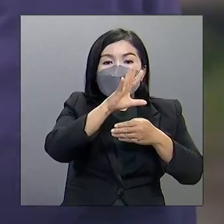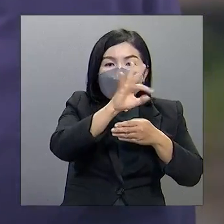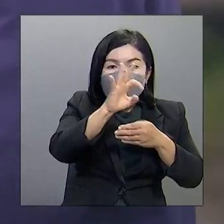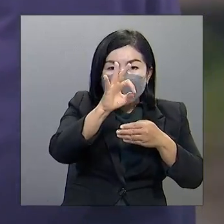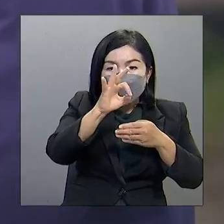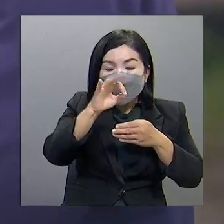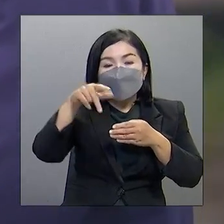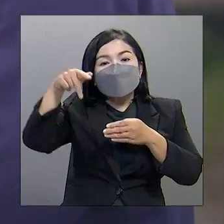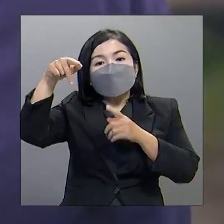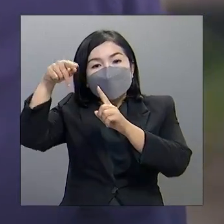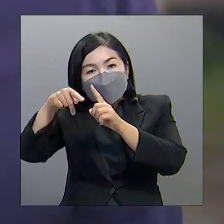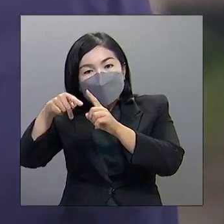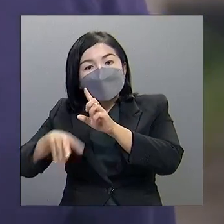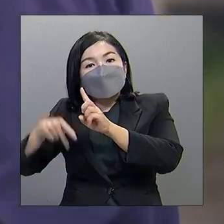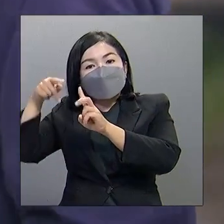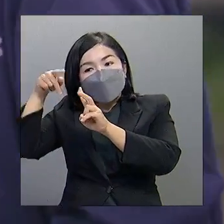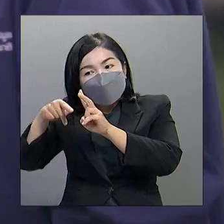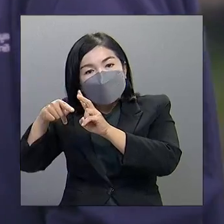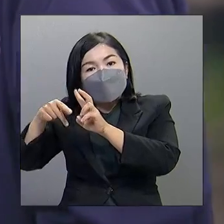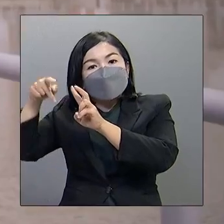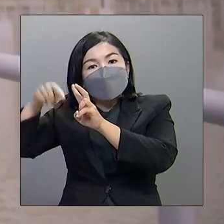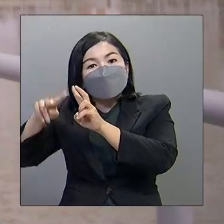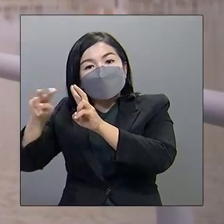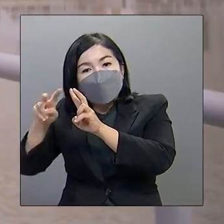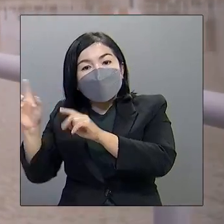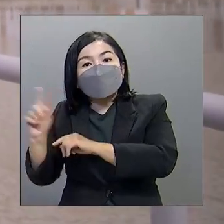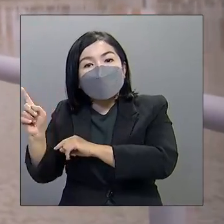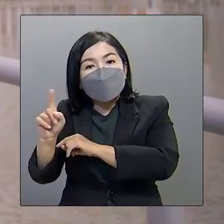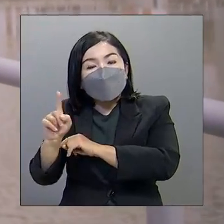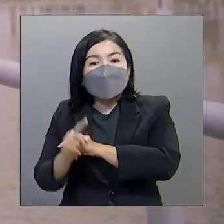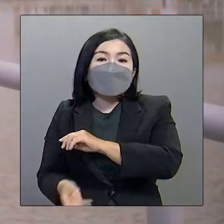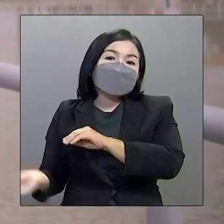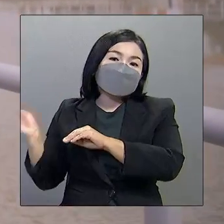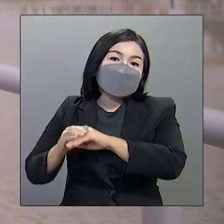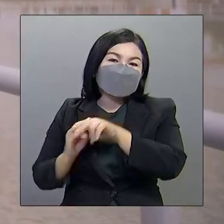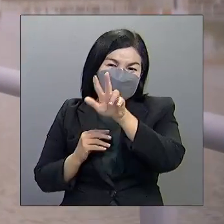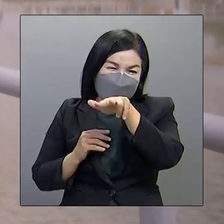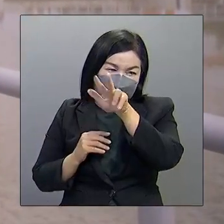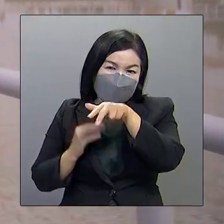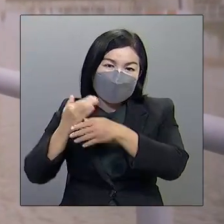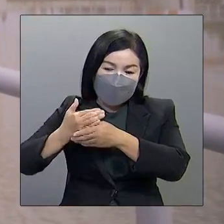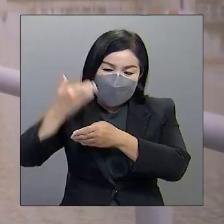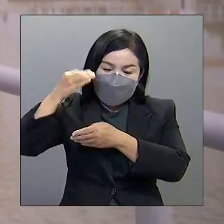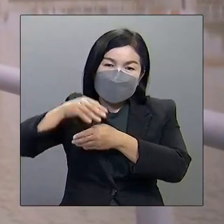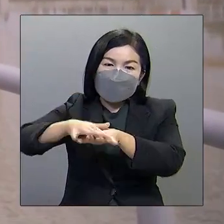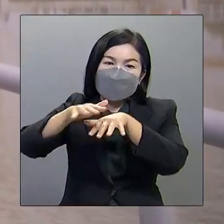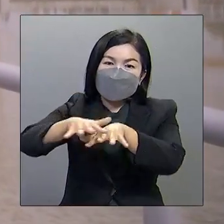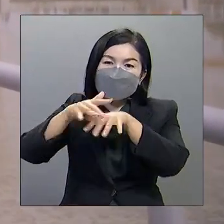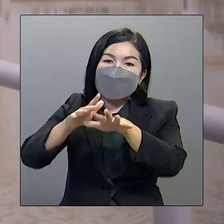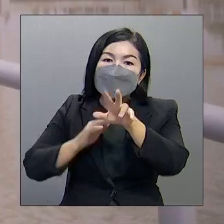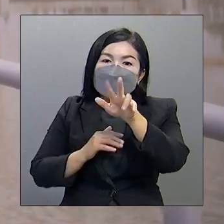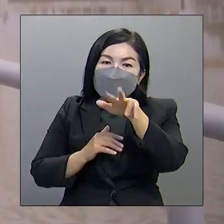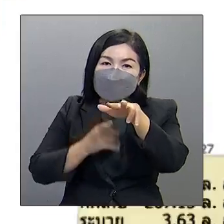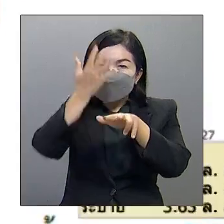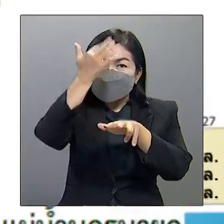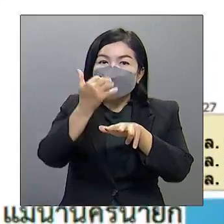เป็น 2,000 อยู่ 2,000 หรือ 2,200 อยู่แล้วเนี่ยครับมันอาจจะทะลุ 3,000 ออกไปได้ดังนั้นเนี่ยสำคัญก็คือทำไมเราต้องมา